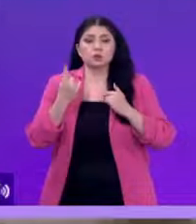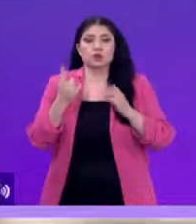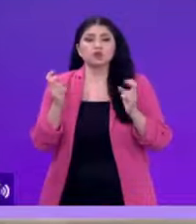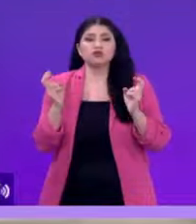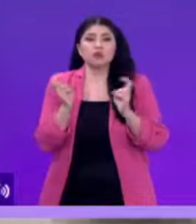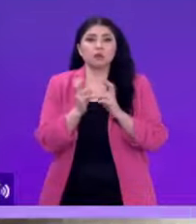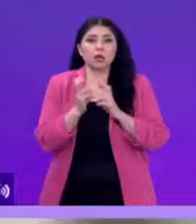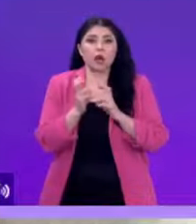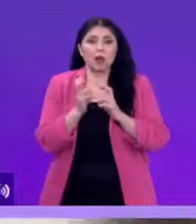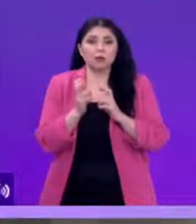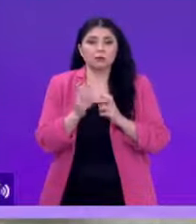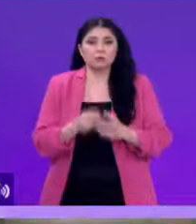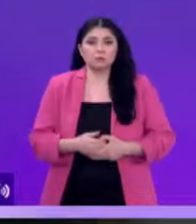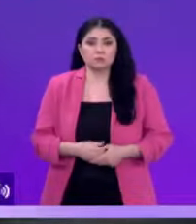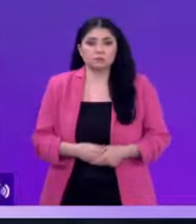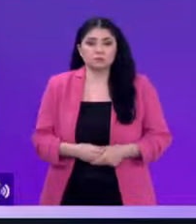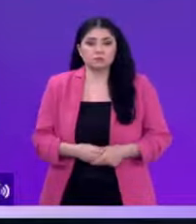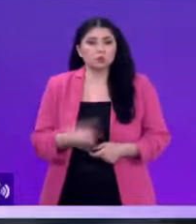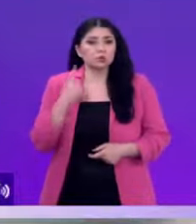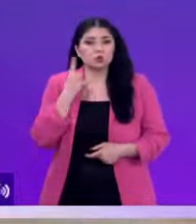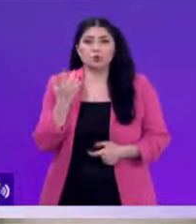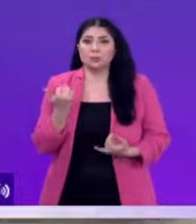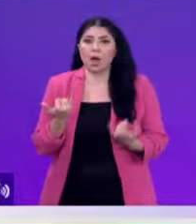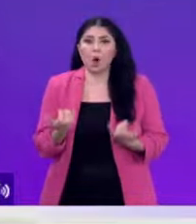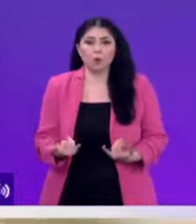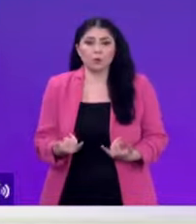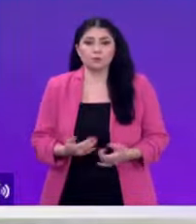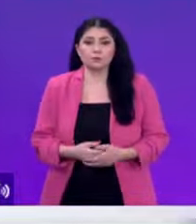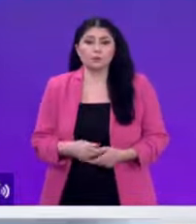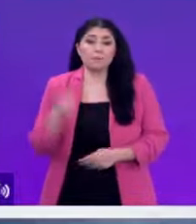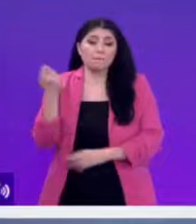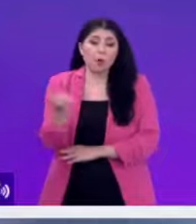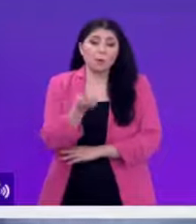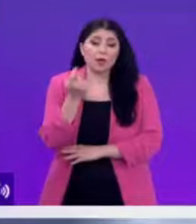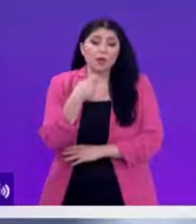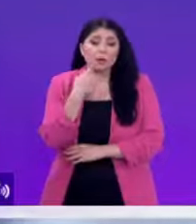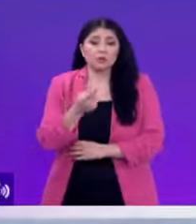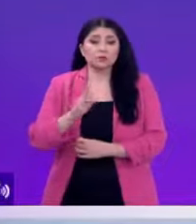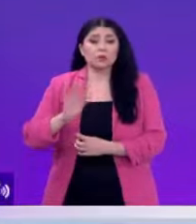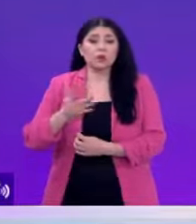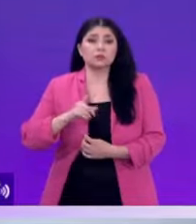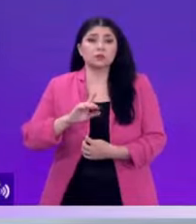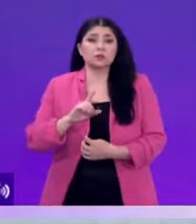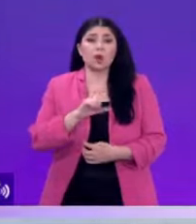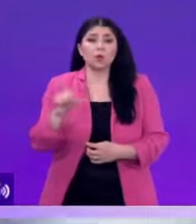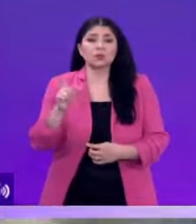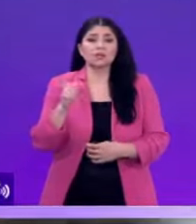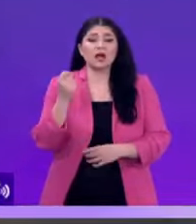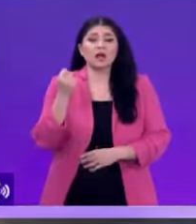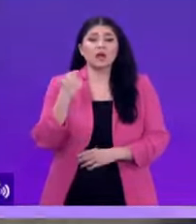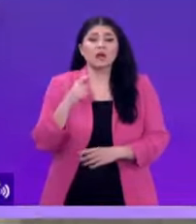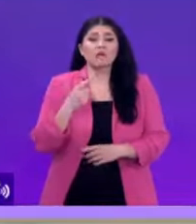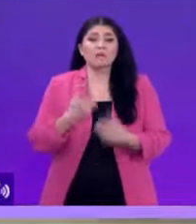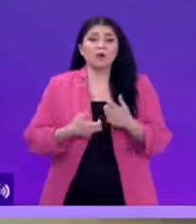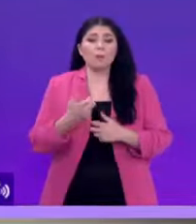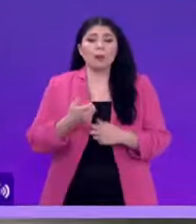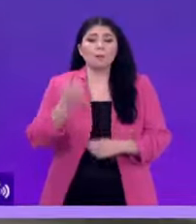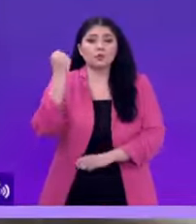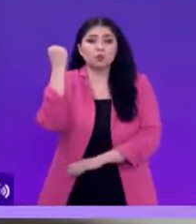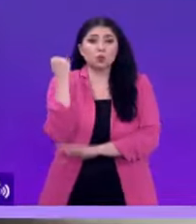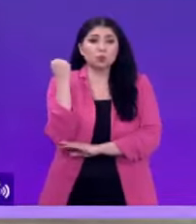termică. Nu știm în momentul de față, însă bănuiala pompierilor este că ar fi fost afectată structura de rezistență a